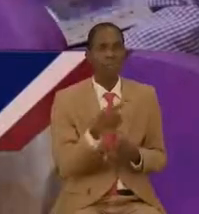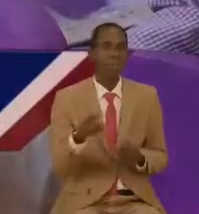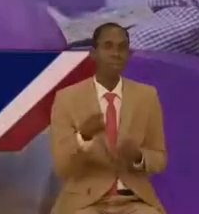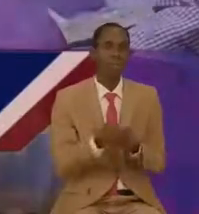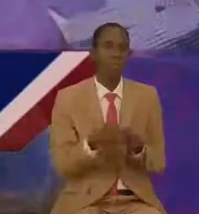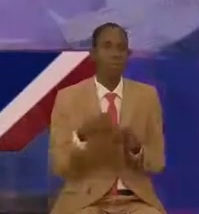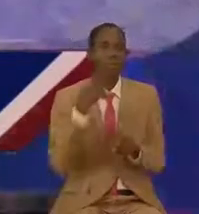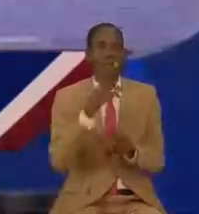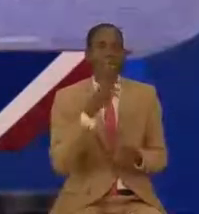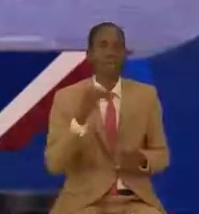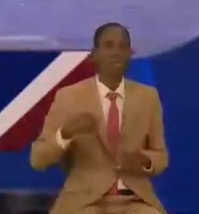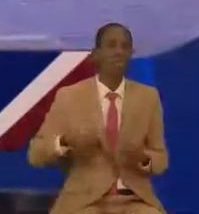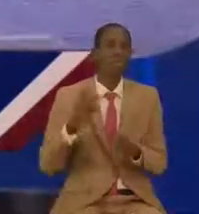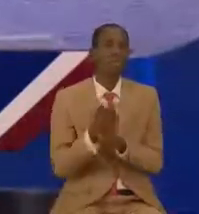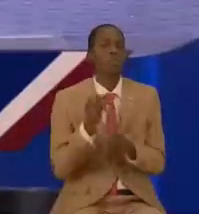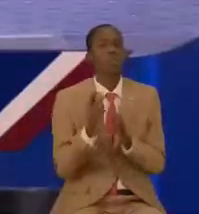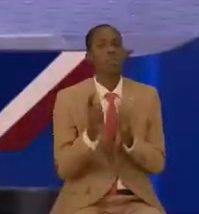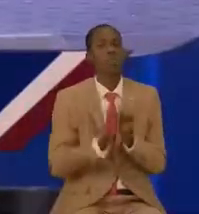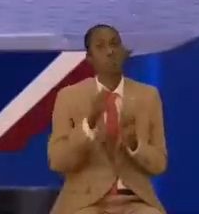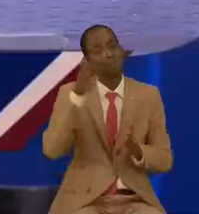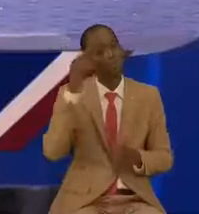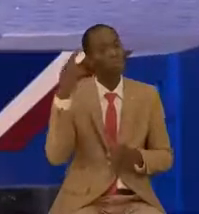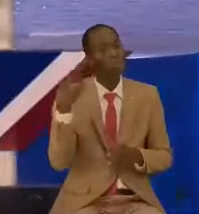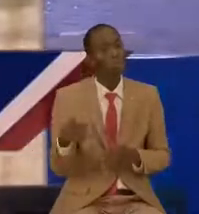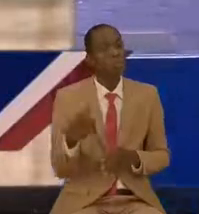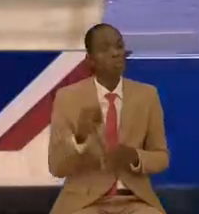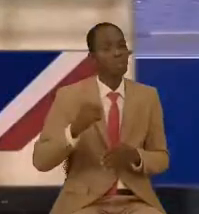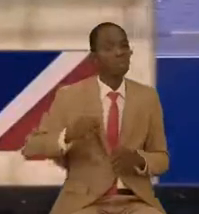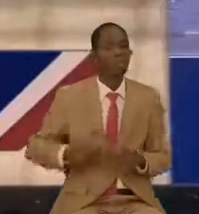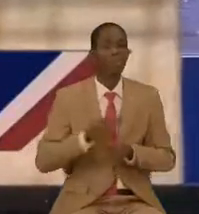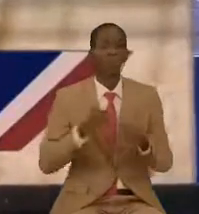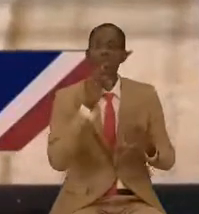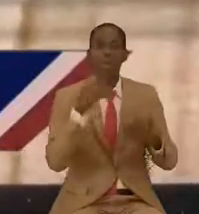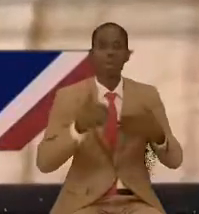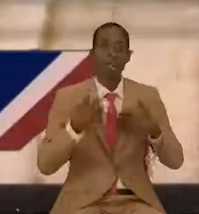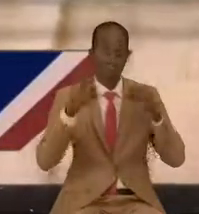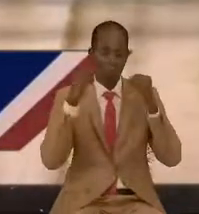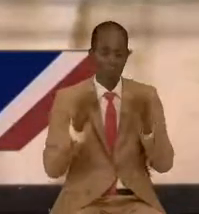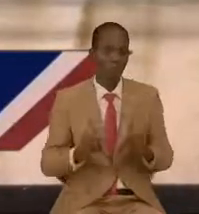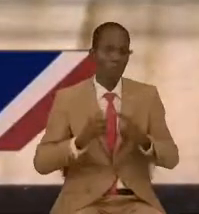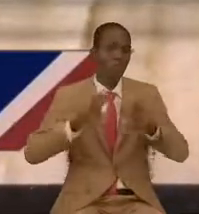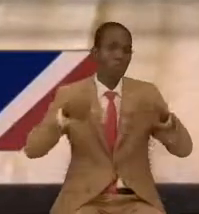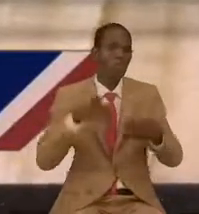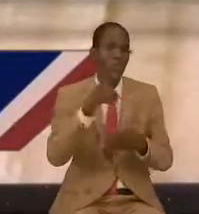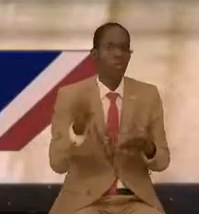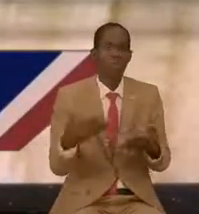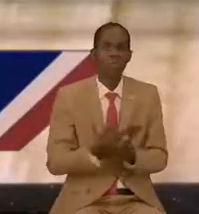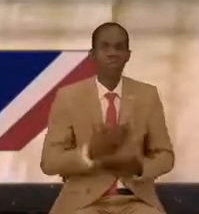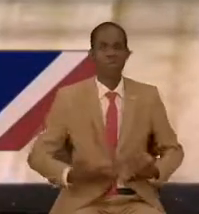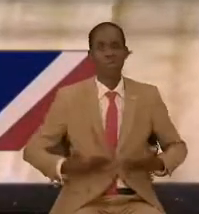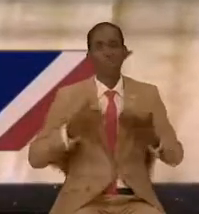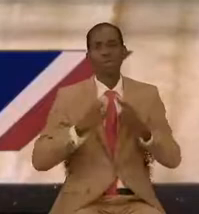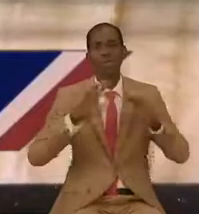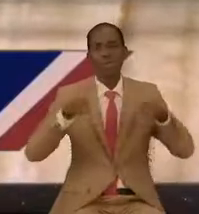Galates 6, 13, car les circoncis eux-mêmes n'observent point la loi, parce que la circoncision n'a pas la force de vous donner